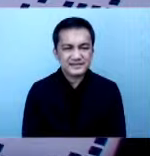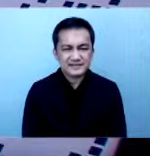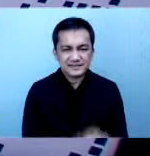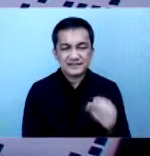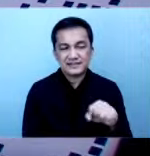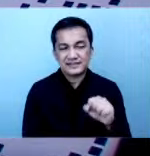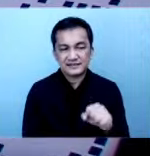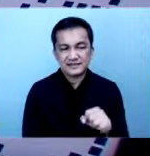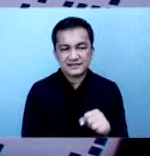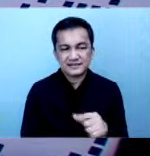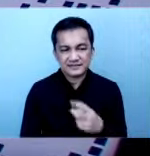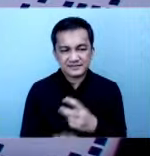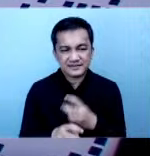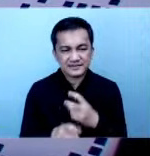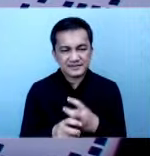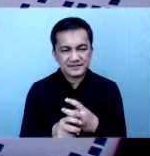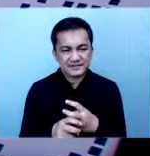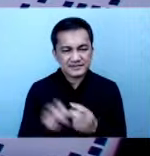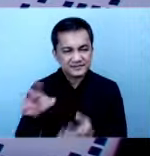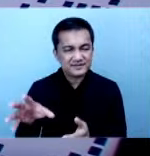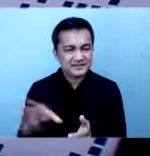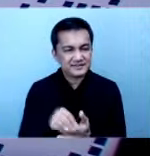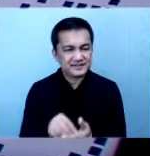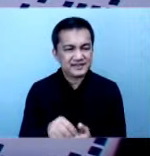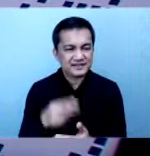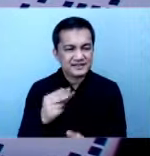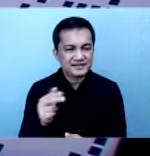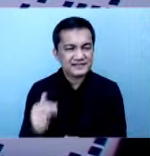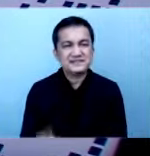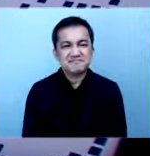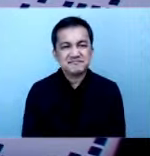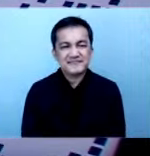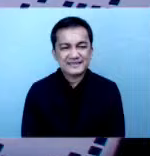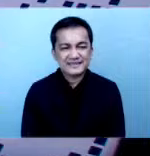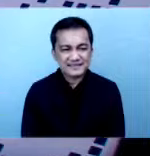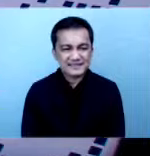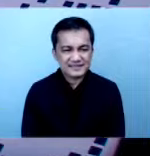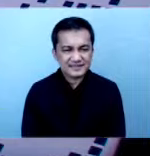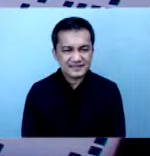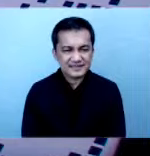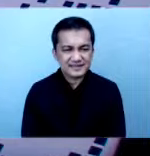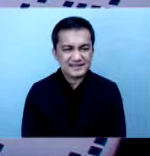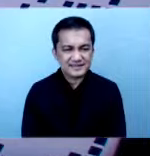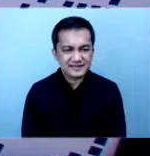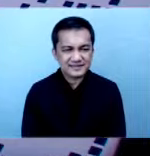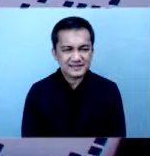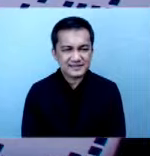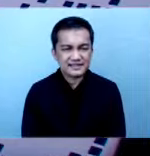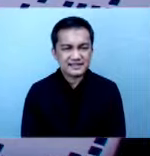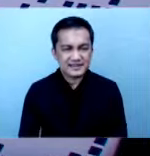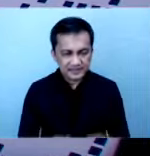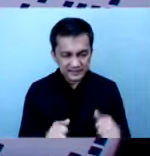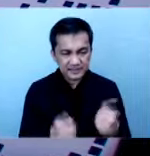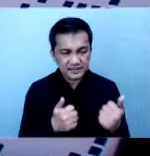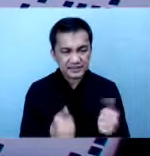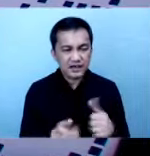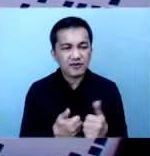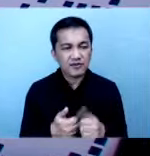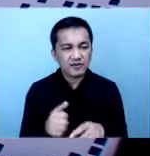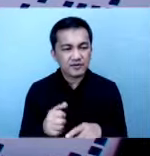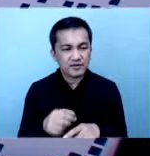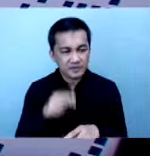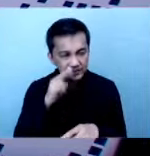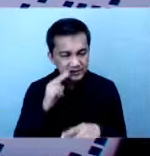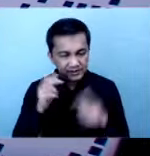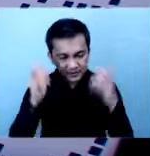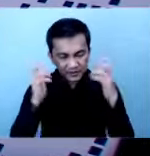Bagay, mahirap tumangopya. At least, ayun naman ang... Pero ang challenge doon, paano ka makapangopya? Suot pa noon,